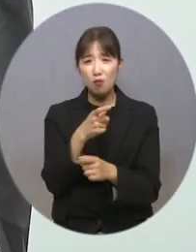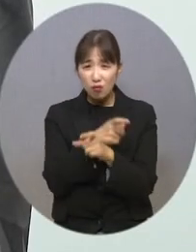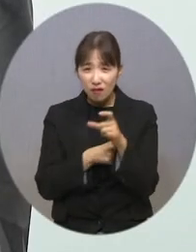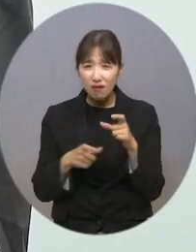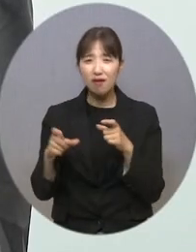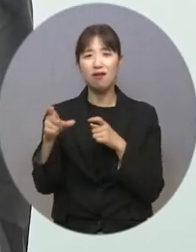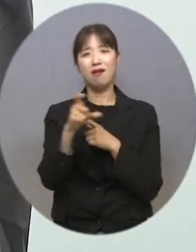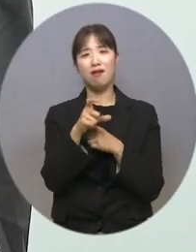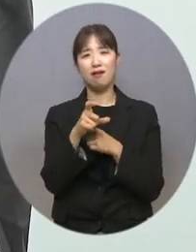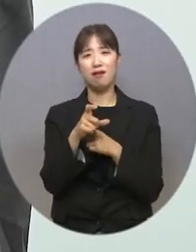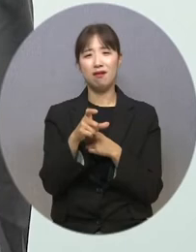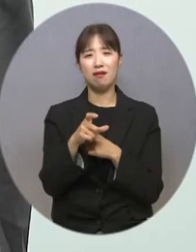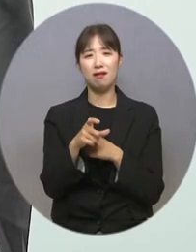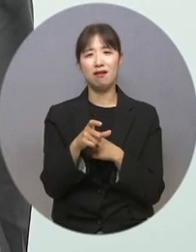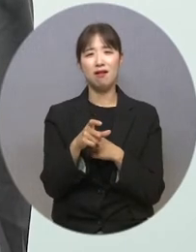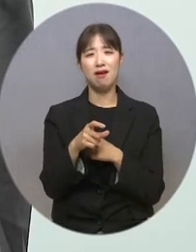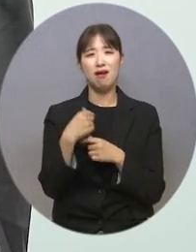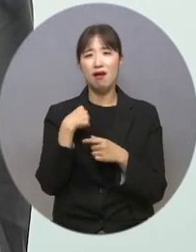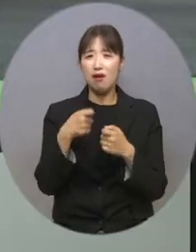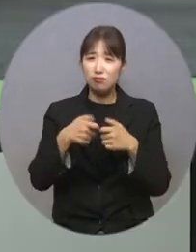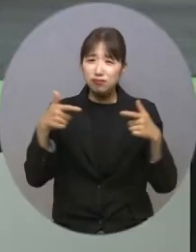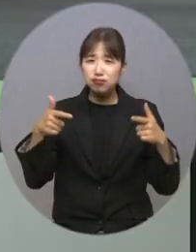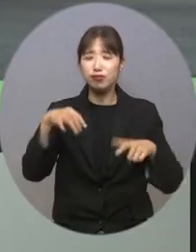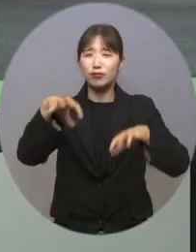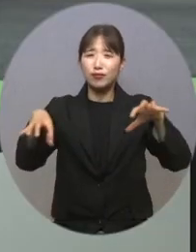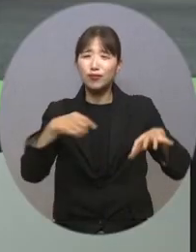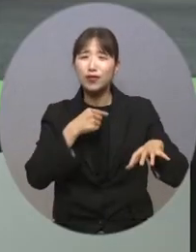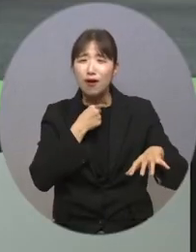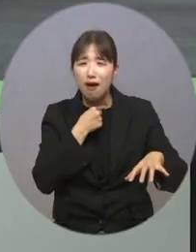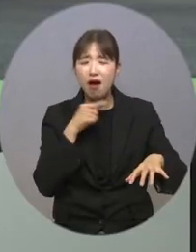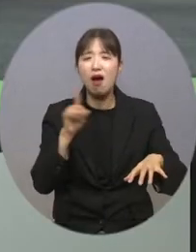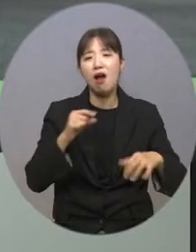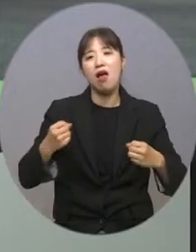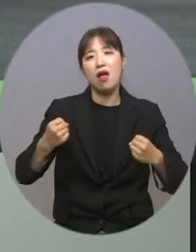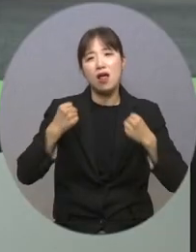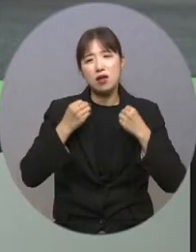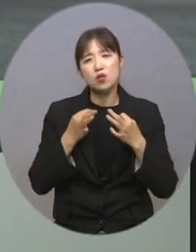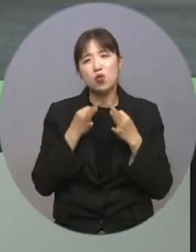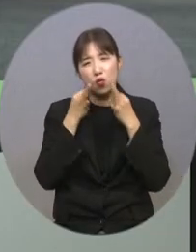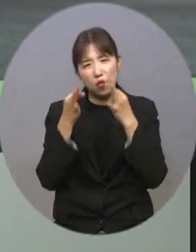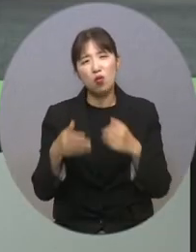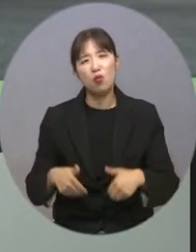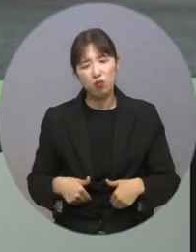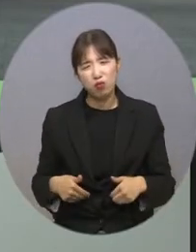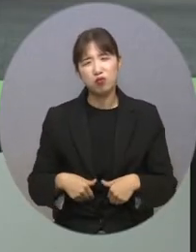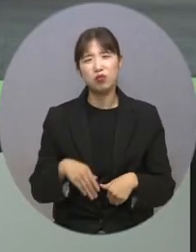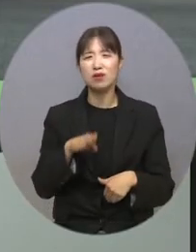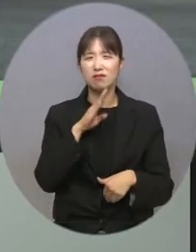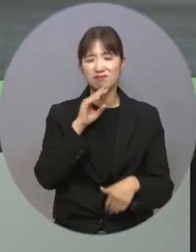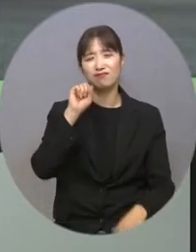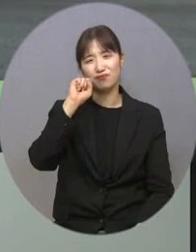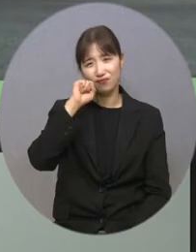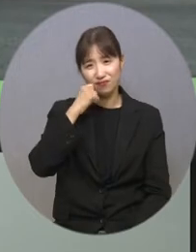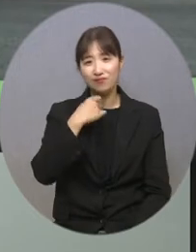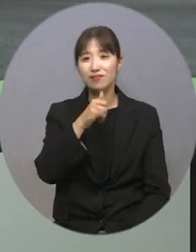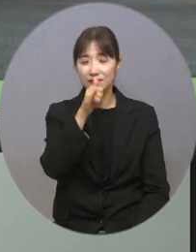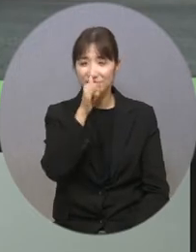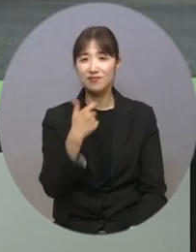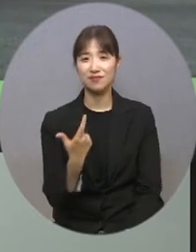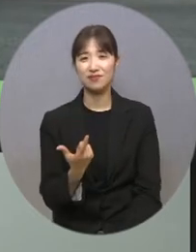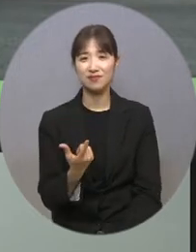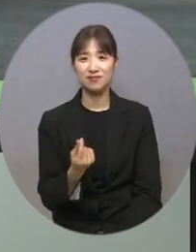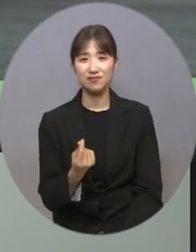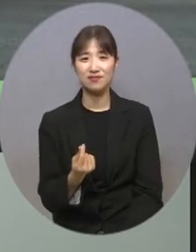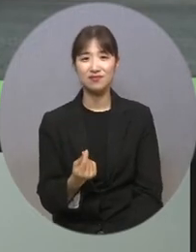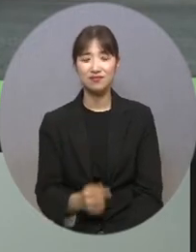확대해서 내가 확장 하려면 더 많은 에너지가 트는 학 똑같은 학창 생활을 하는데도 그런 어려움이 이따 이제